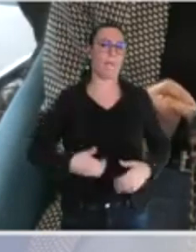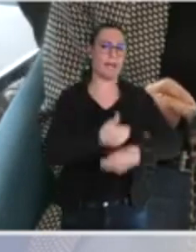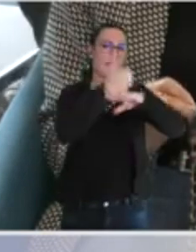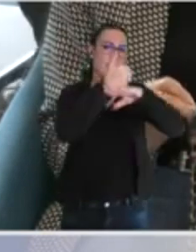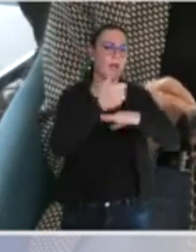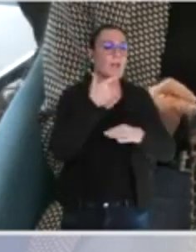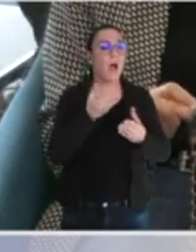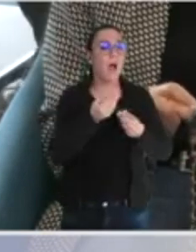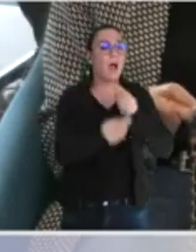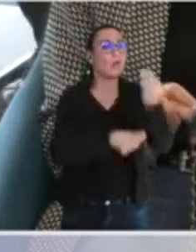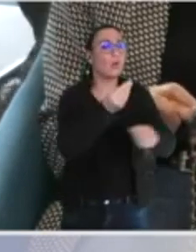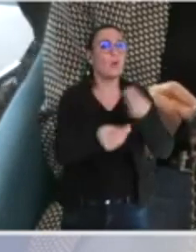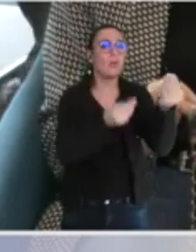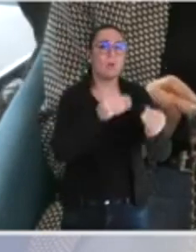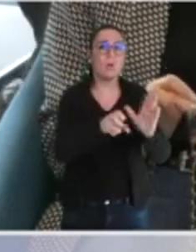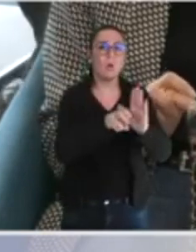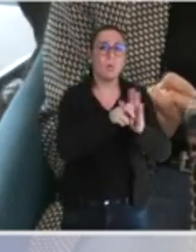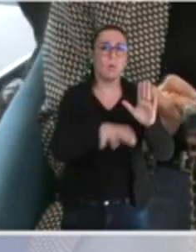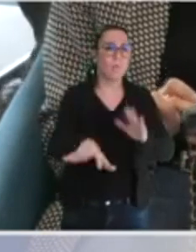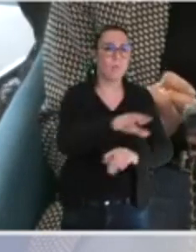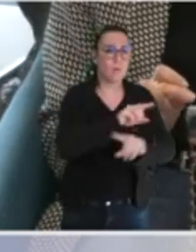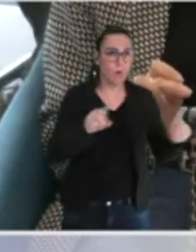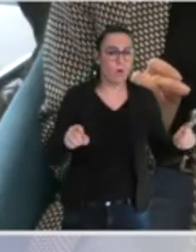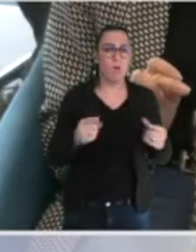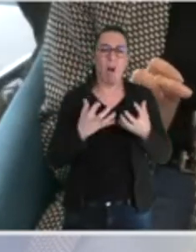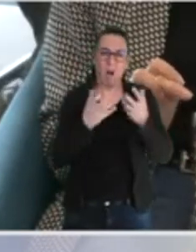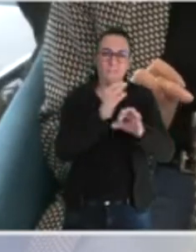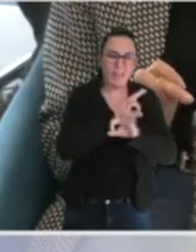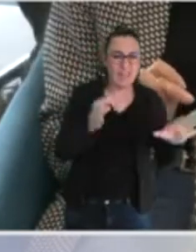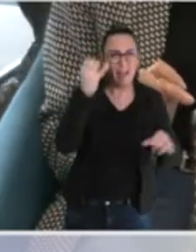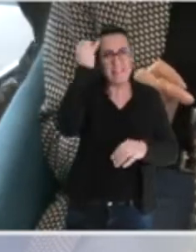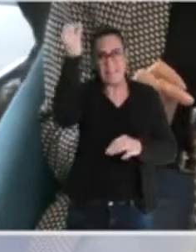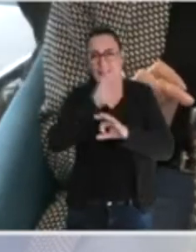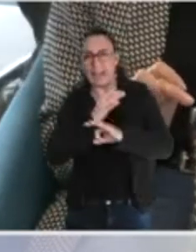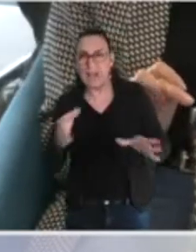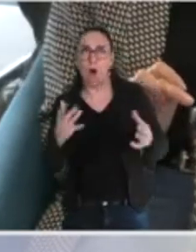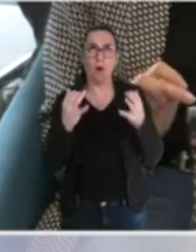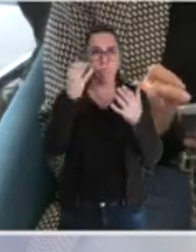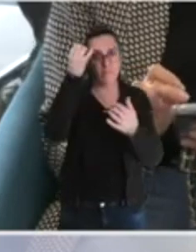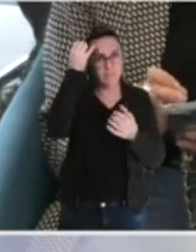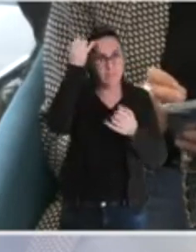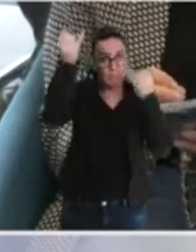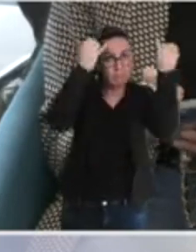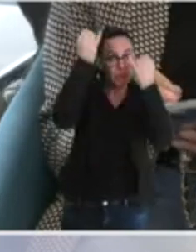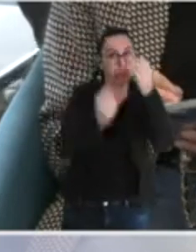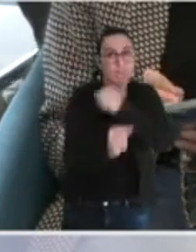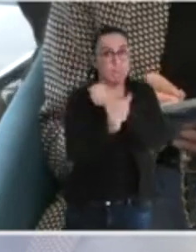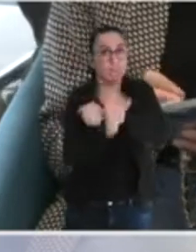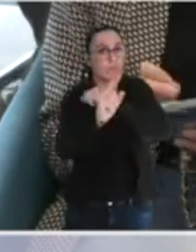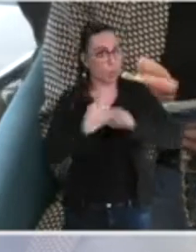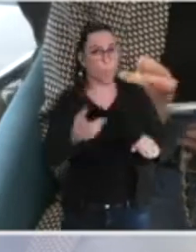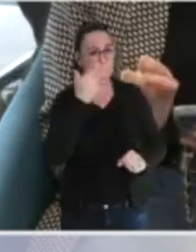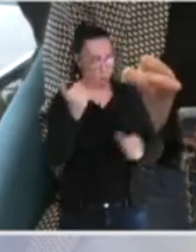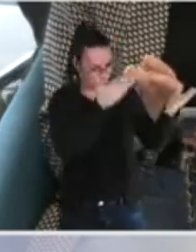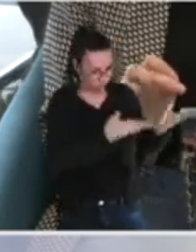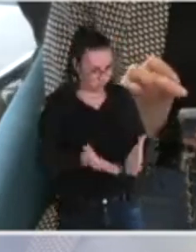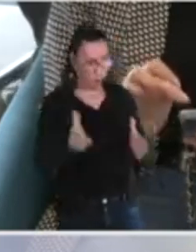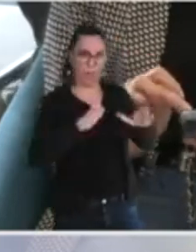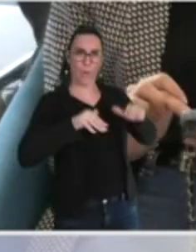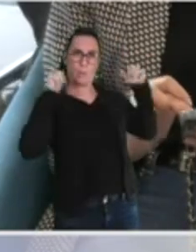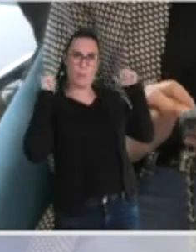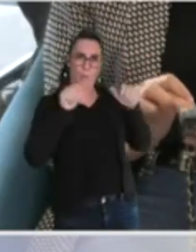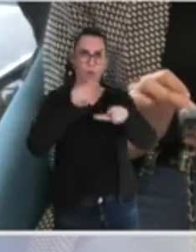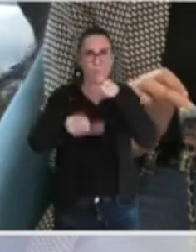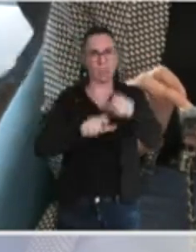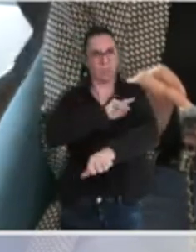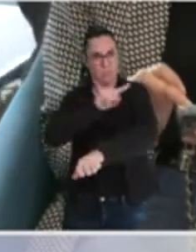rien aux Grenoblois. Vous n'avez ni envie, ni idée, ni envie d'innover. Dans ce cas, laissez la place à des personnes qui ont des ressources, l'énergie